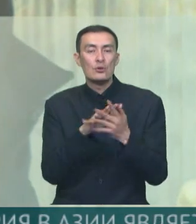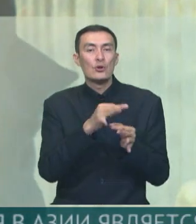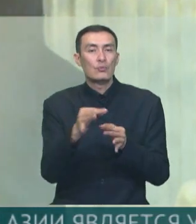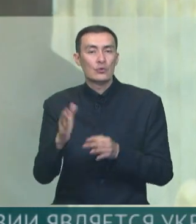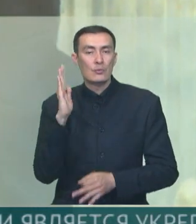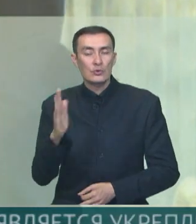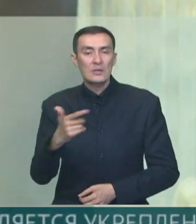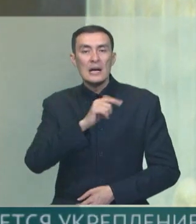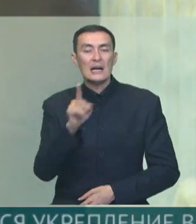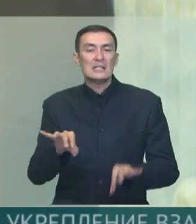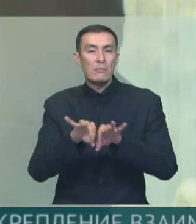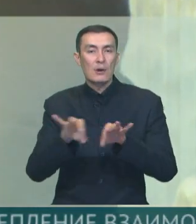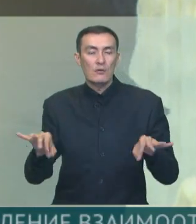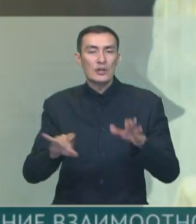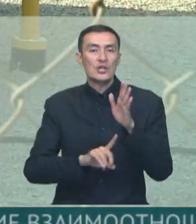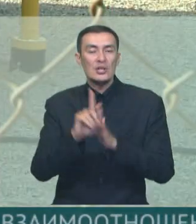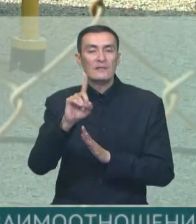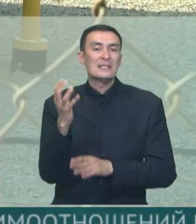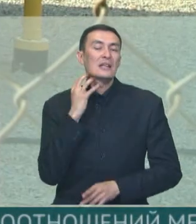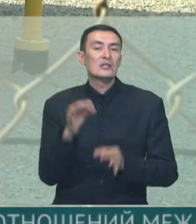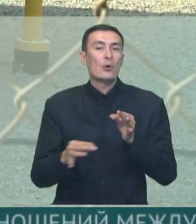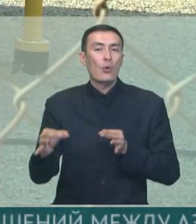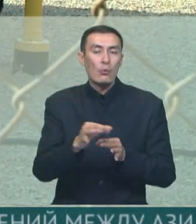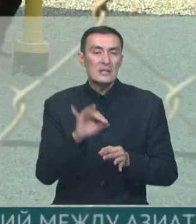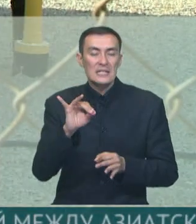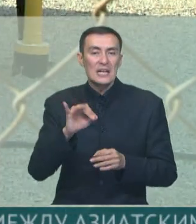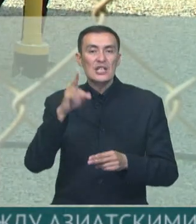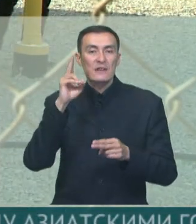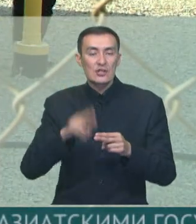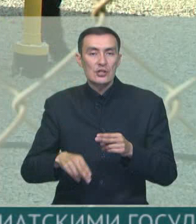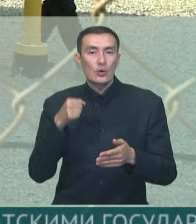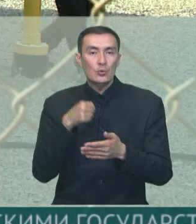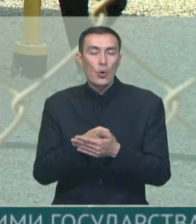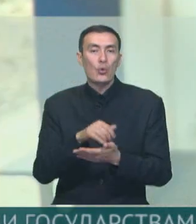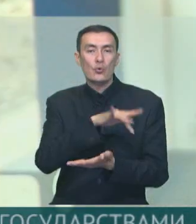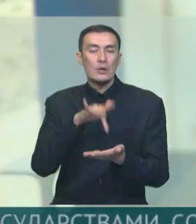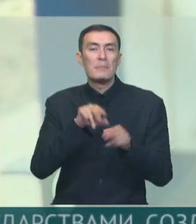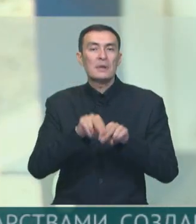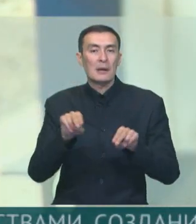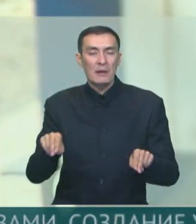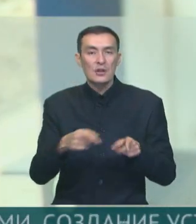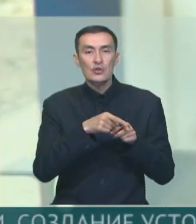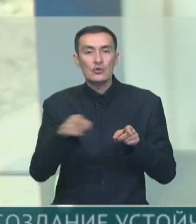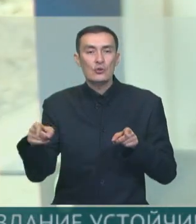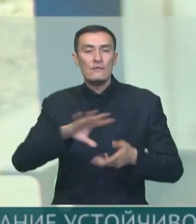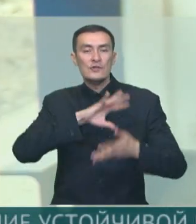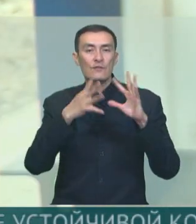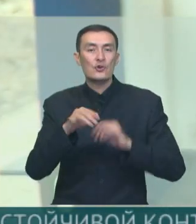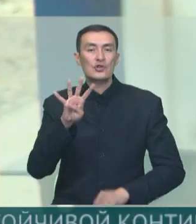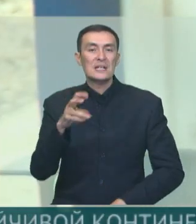пункта. Провод Сара-Арка берет начало в Кызылординской области и завершается в Петропавловске. Его участок